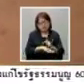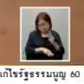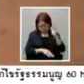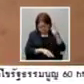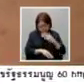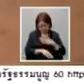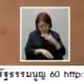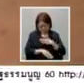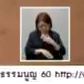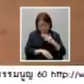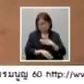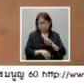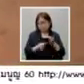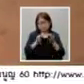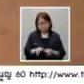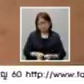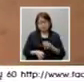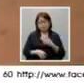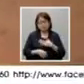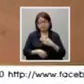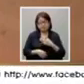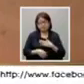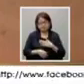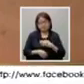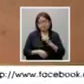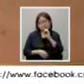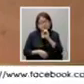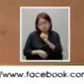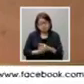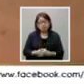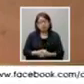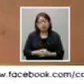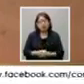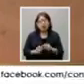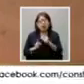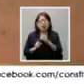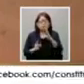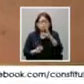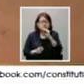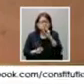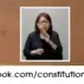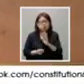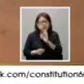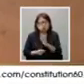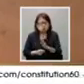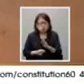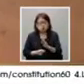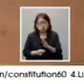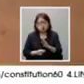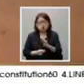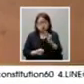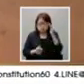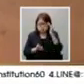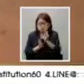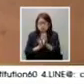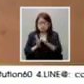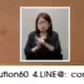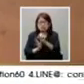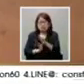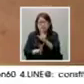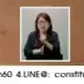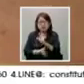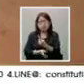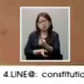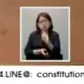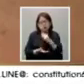งๆ ถ้าจะให้ผมวินิจฉัยผมก็เป็นวินิจฉัยว่าคำพูดของท่านเนี่ยมันเป็นการเสียดสี ท่านประธาน เป็นการดูถูกเหยียดหยามประธานผ